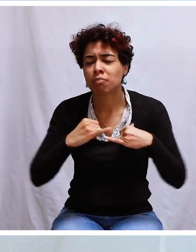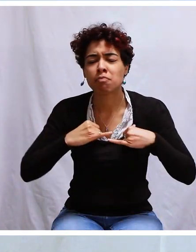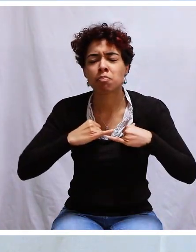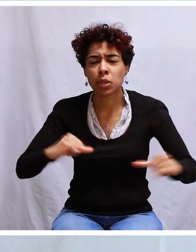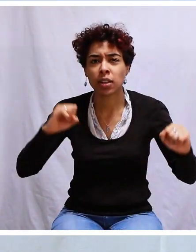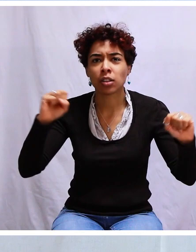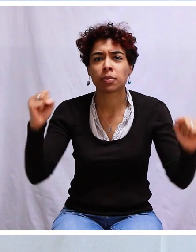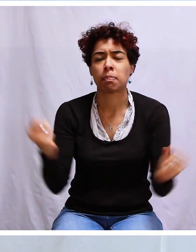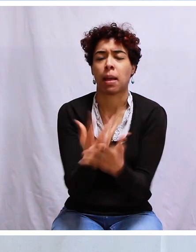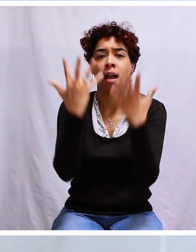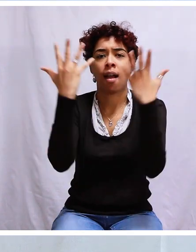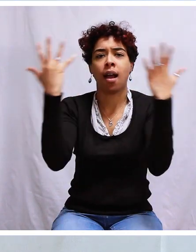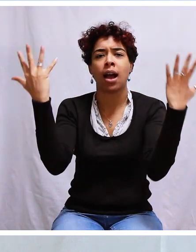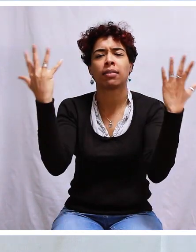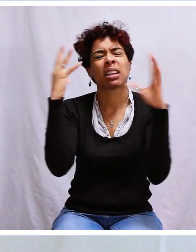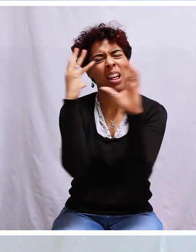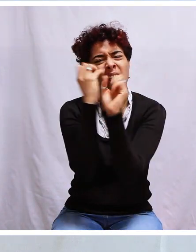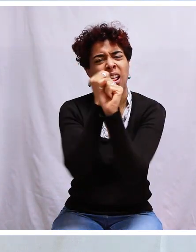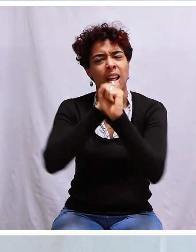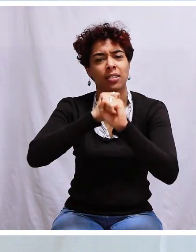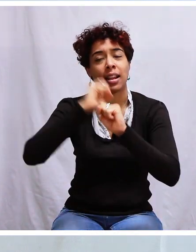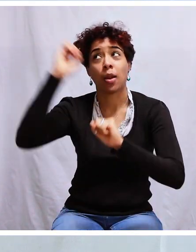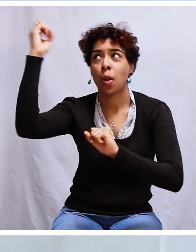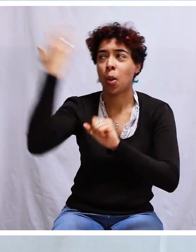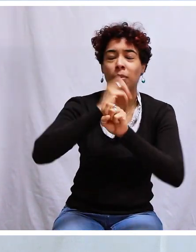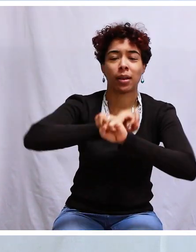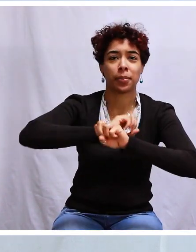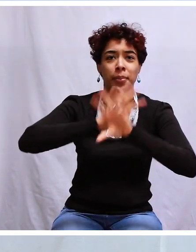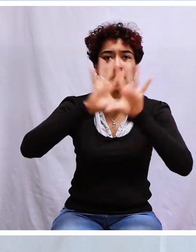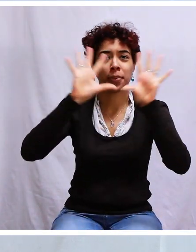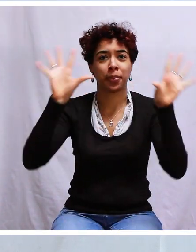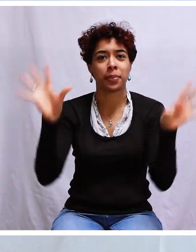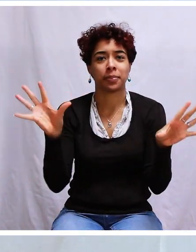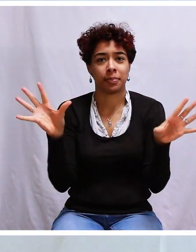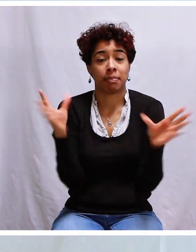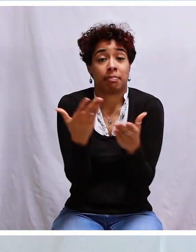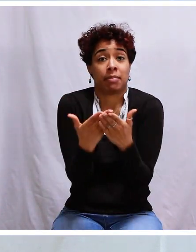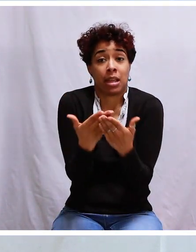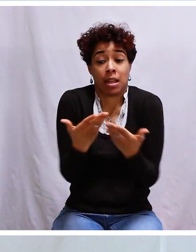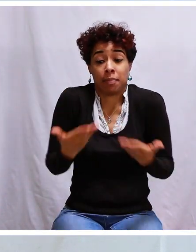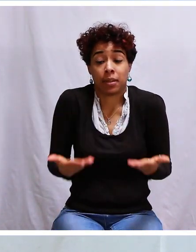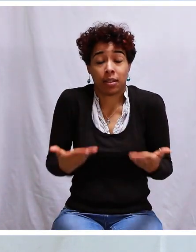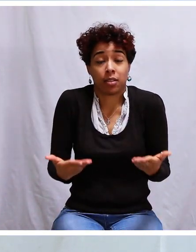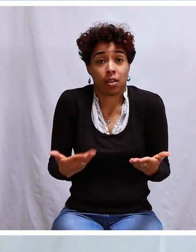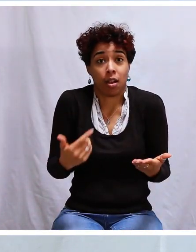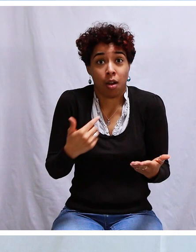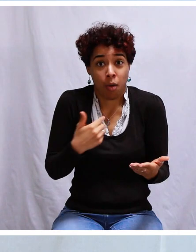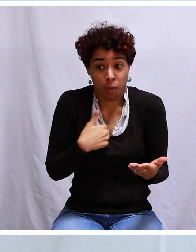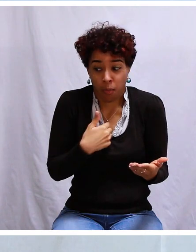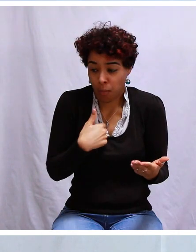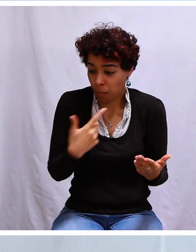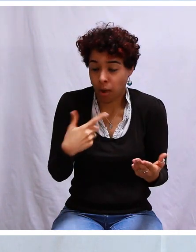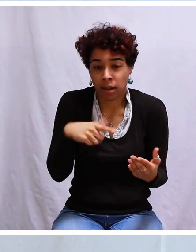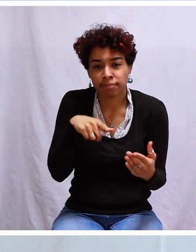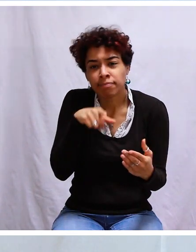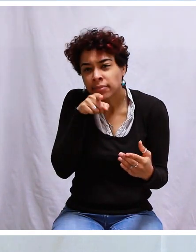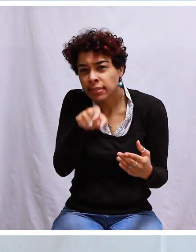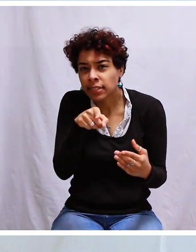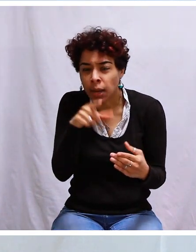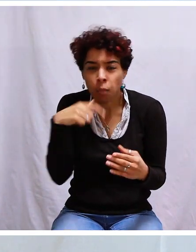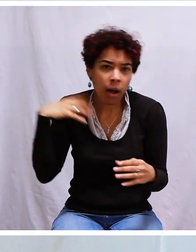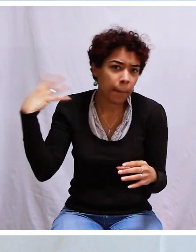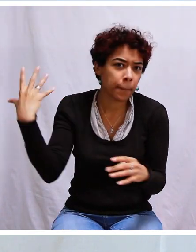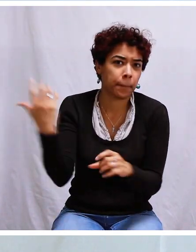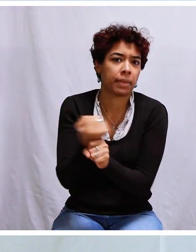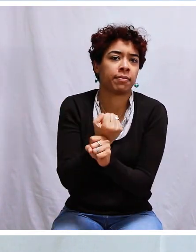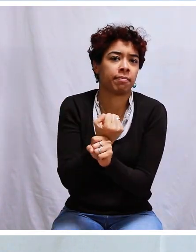et que la lumière sorte des ténèbres. Et il est en train de dire, maintenant, j'ai atteint ce point-là, et c'est